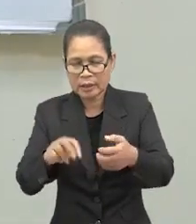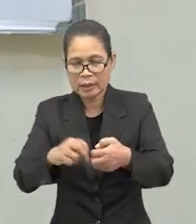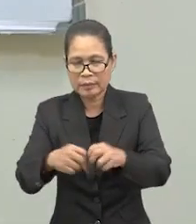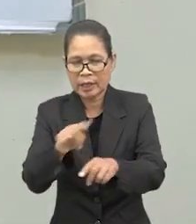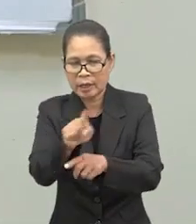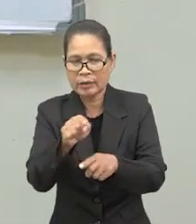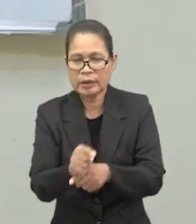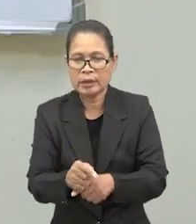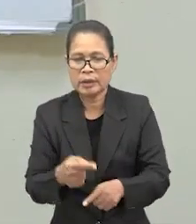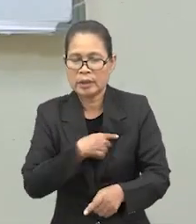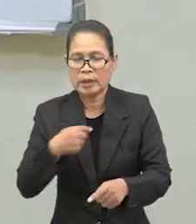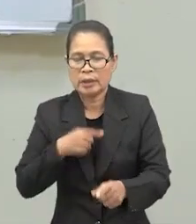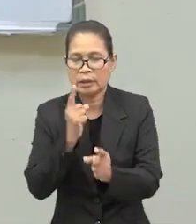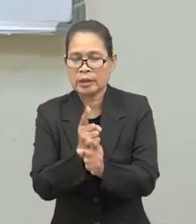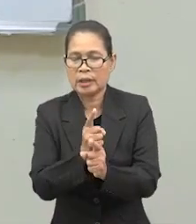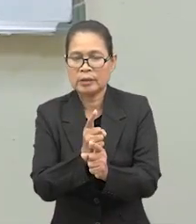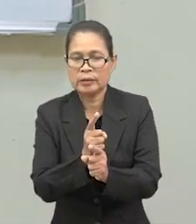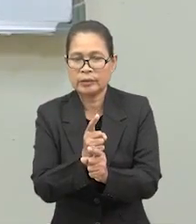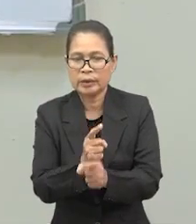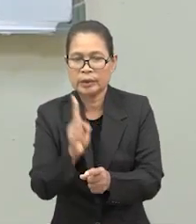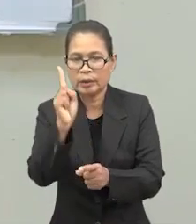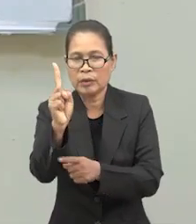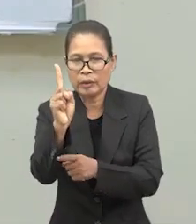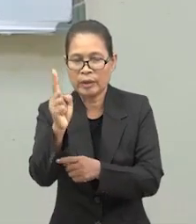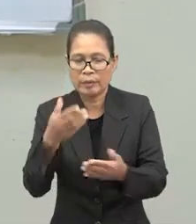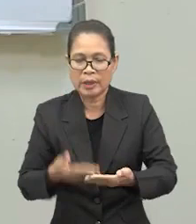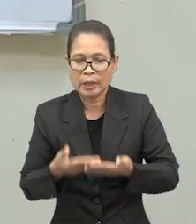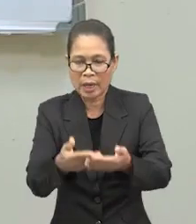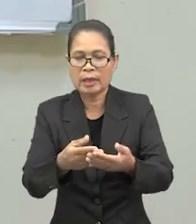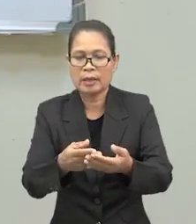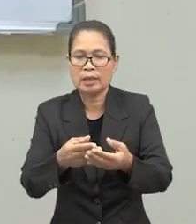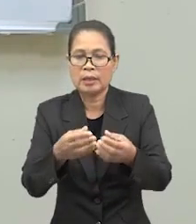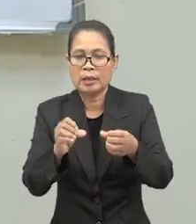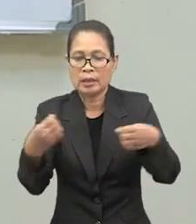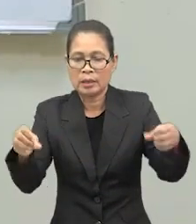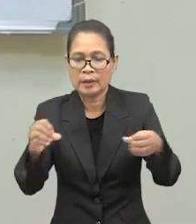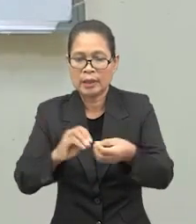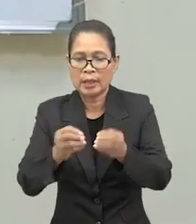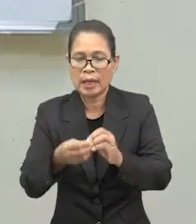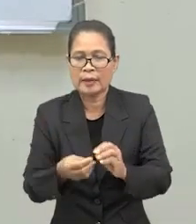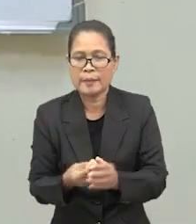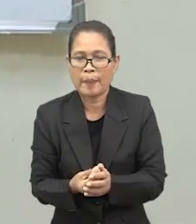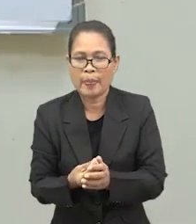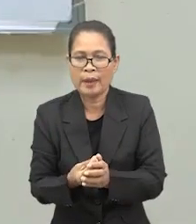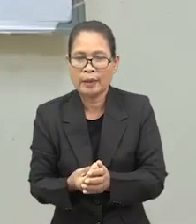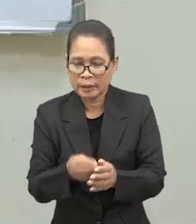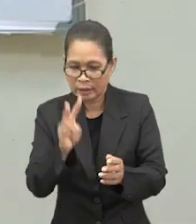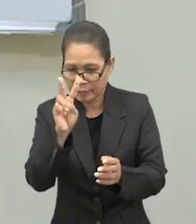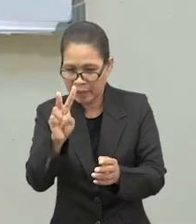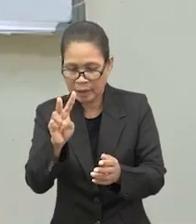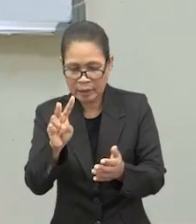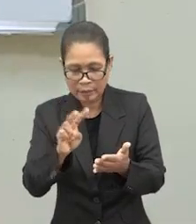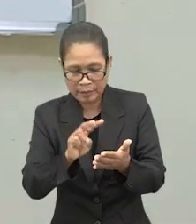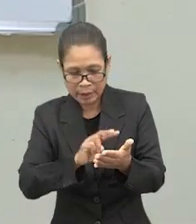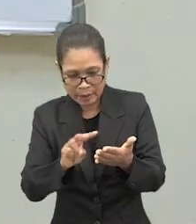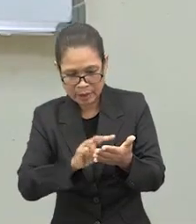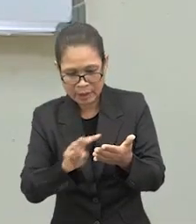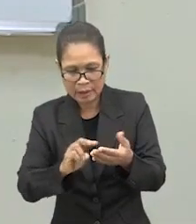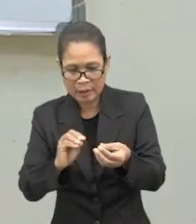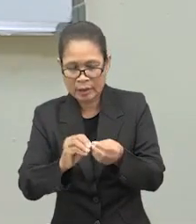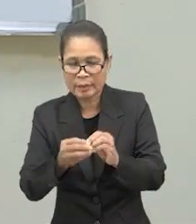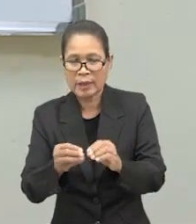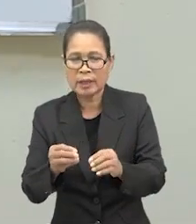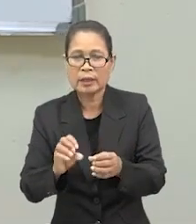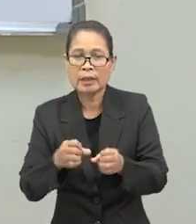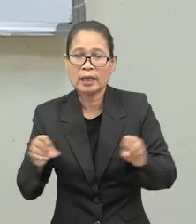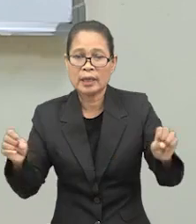muối. Đám bây bằng ca chấm nào dương trời. Tì muối cứ bằng ca là bạc lế. Tì bì cứ bì